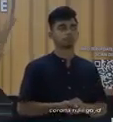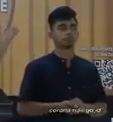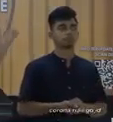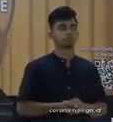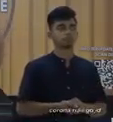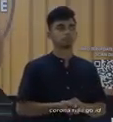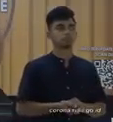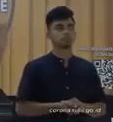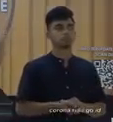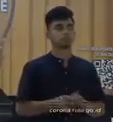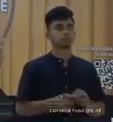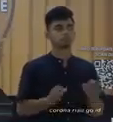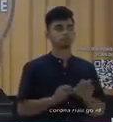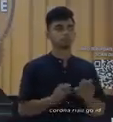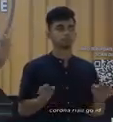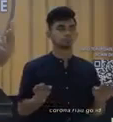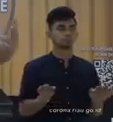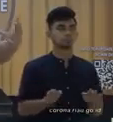biarkan, mereka harapkan